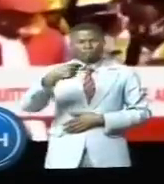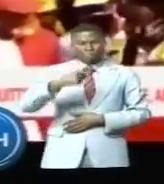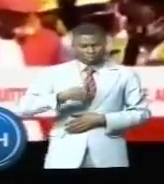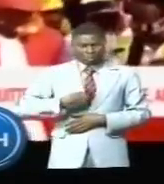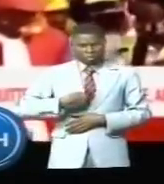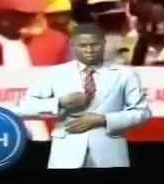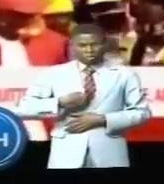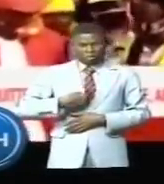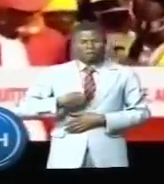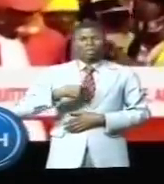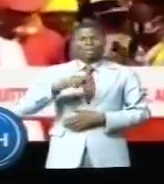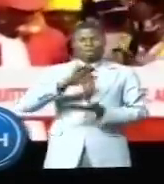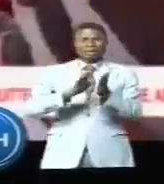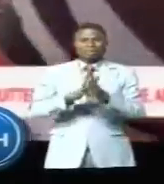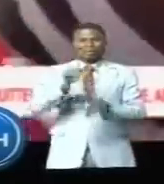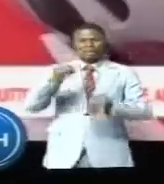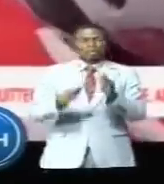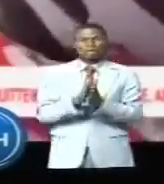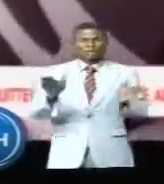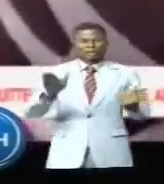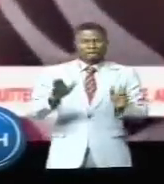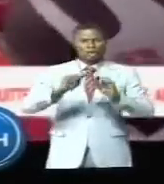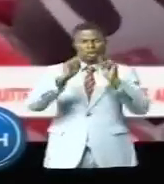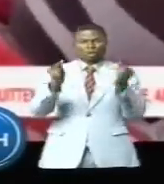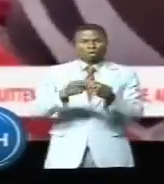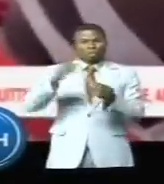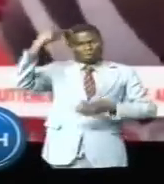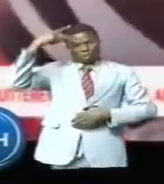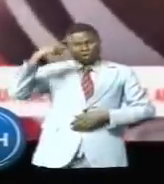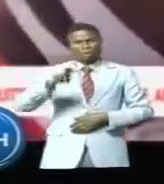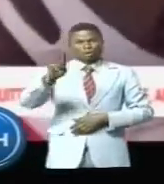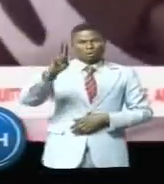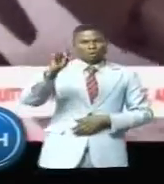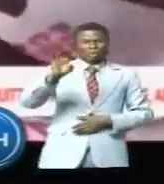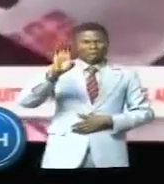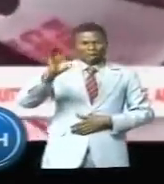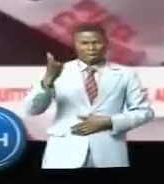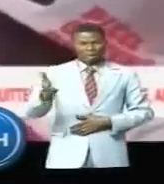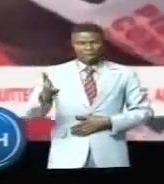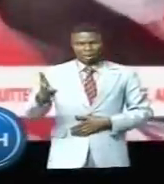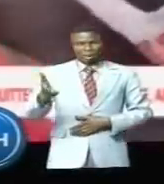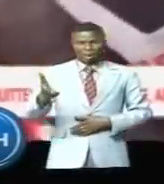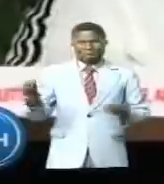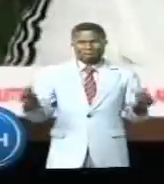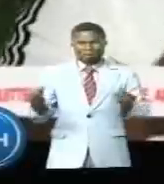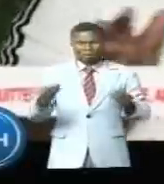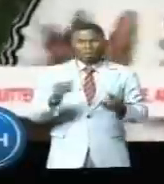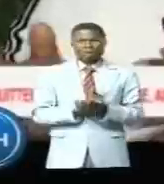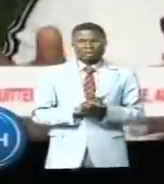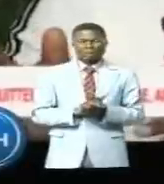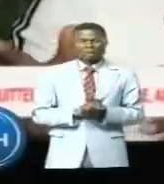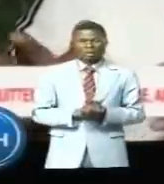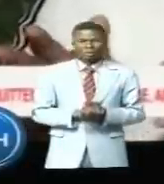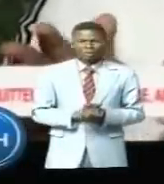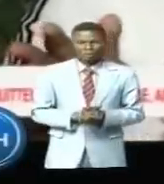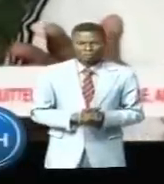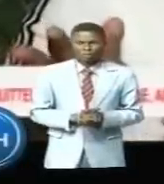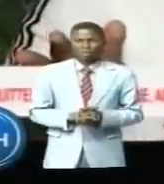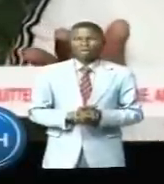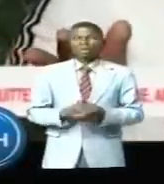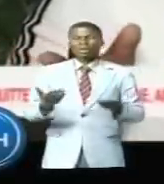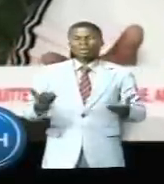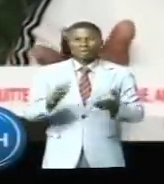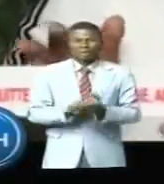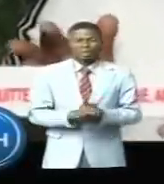le secrétaire général de cette formation politique, cette grande formation politique, pendant